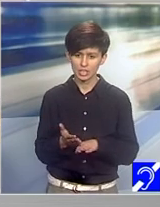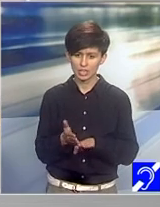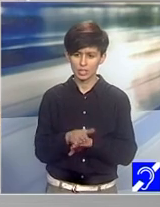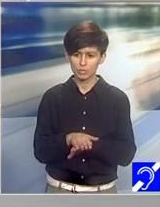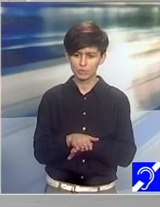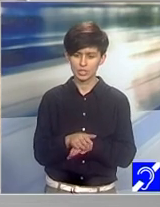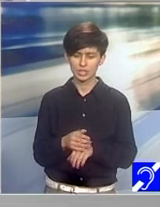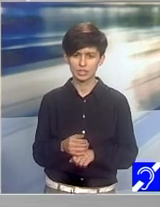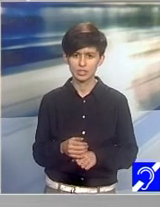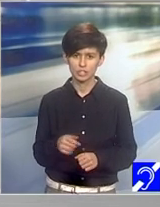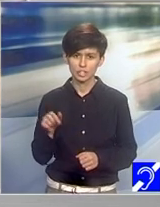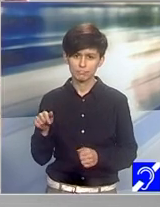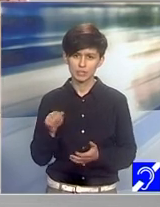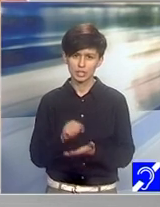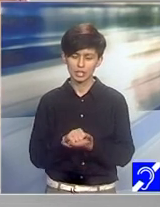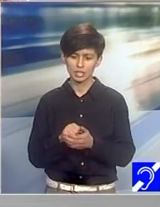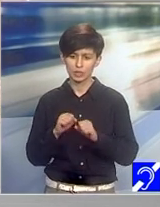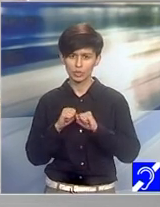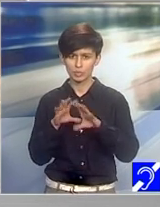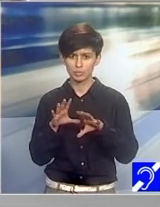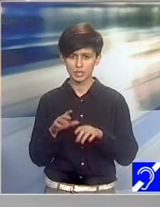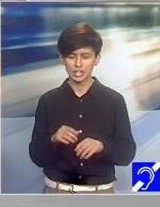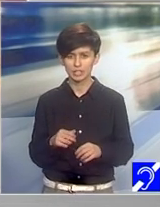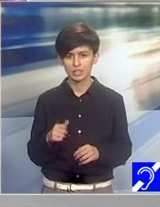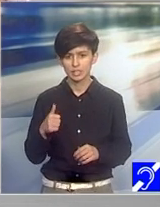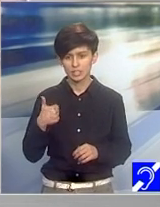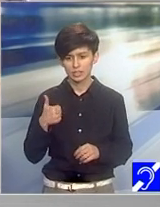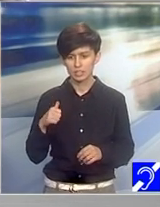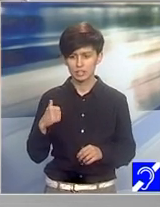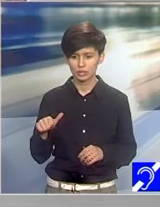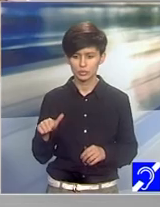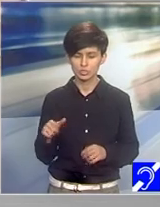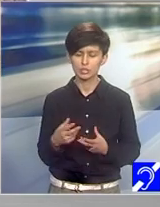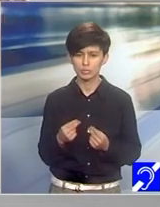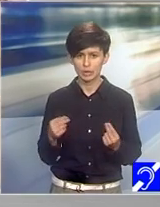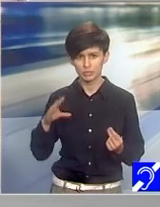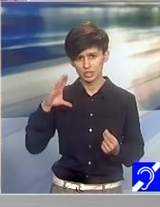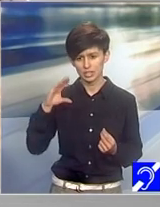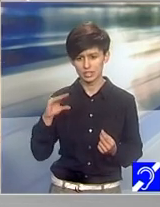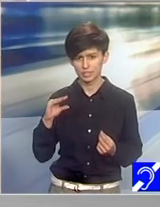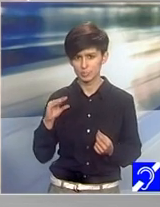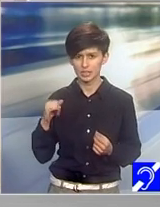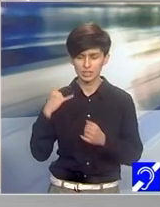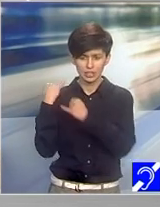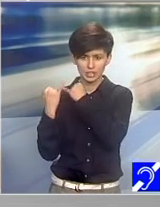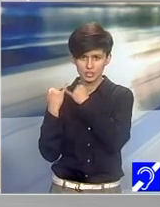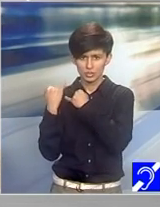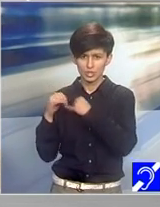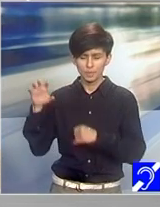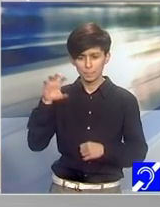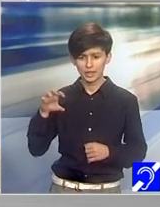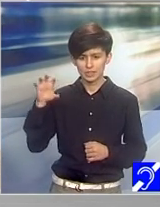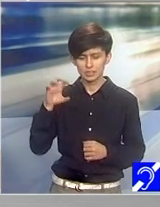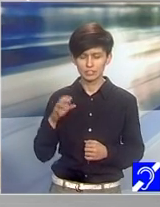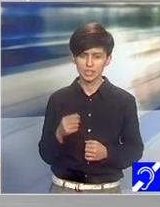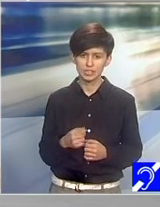Silviu Dragomir, au publicat în decurs de aproape un secol mai multe sinteze de istoria Transilvaniei și unde punctele de